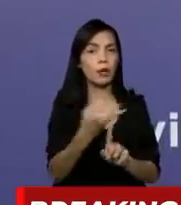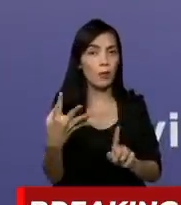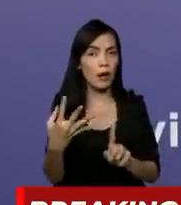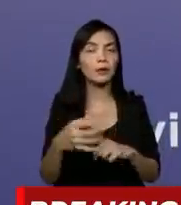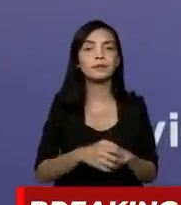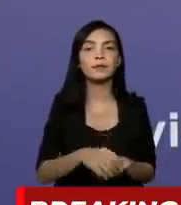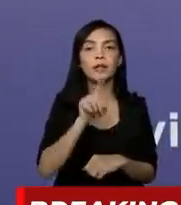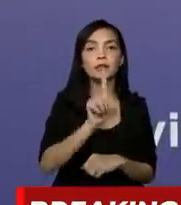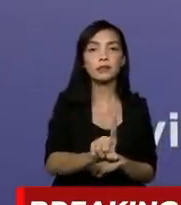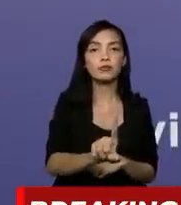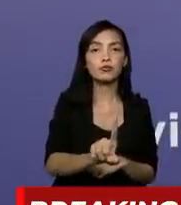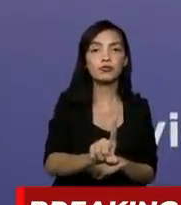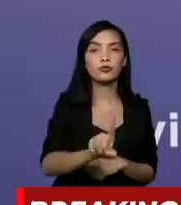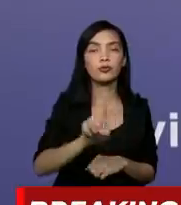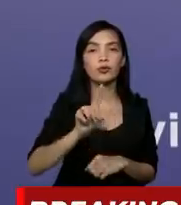sebanyak